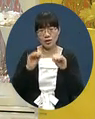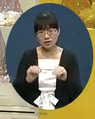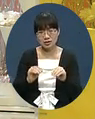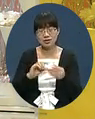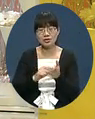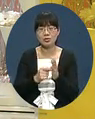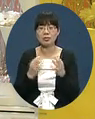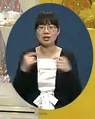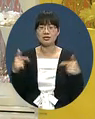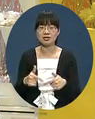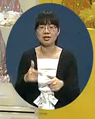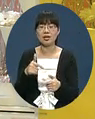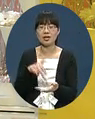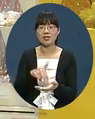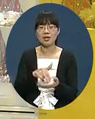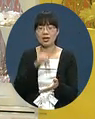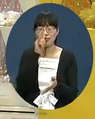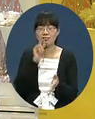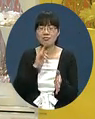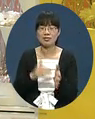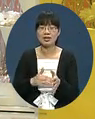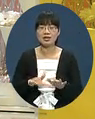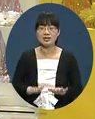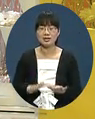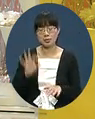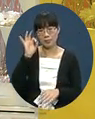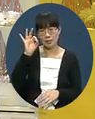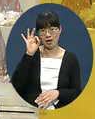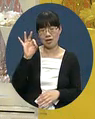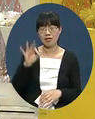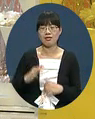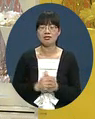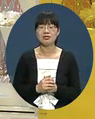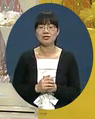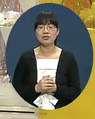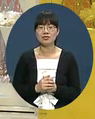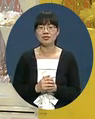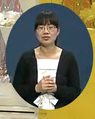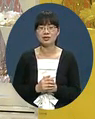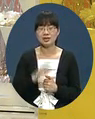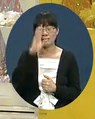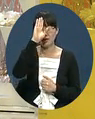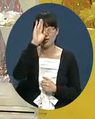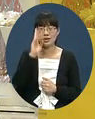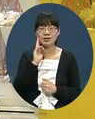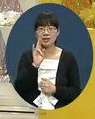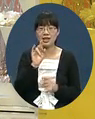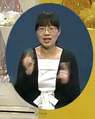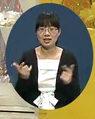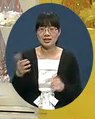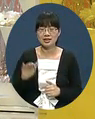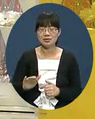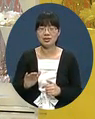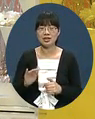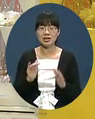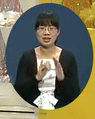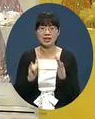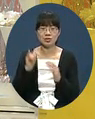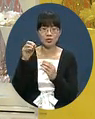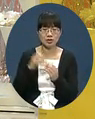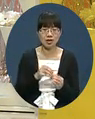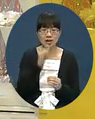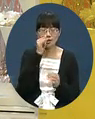좀 많이 예. 나은 상태인데요. 예, 지금 봐서는요. 그 네. 증상이 심하지는 않지만 그런 네. 가족력이